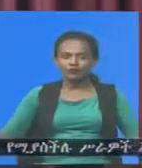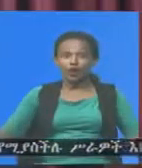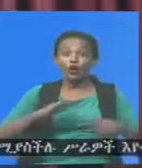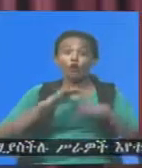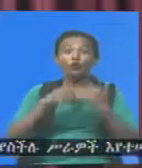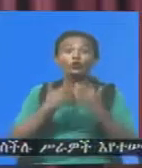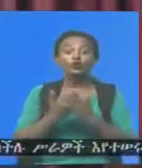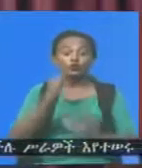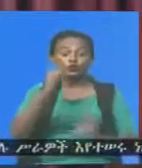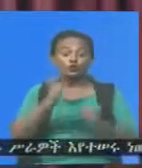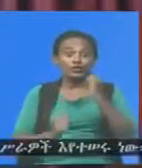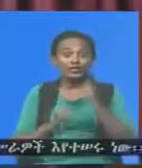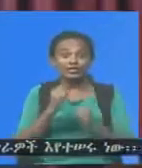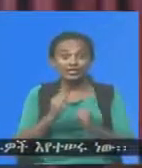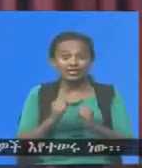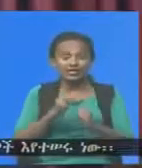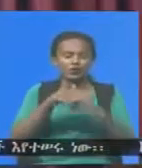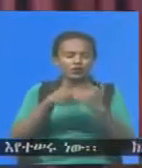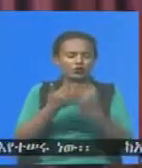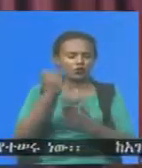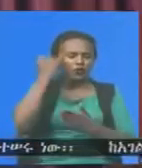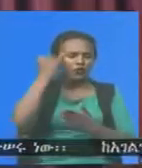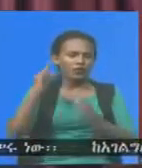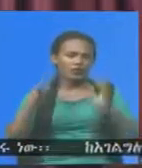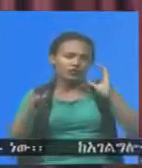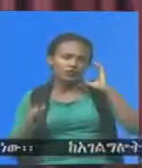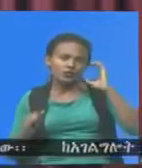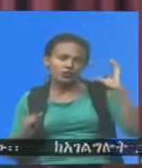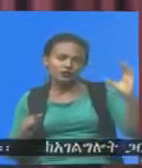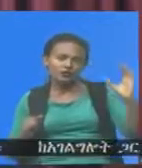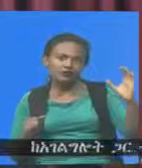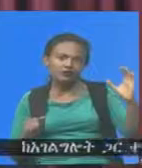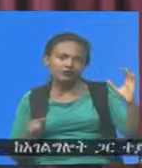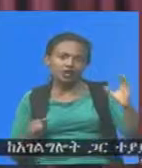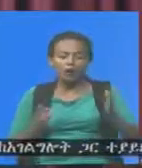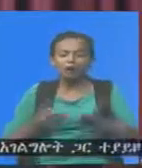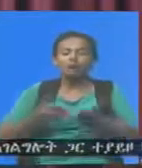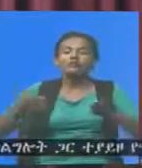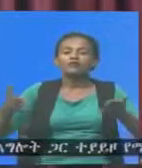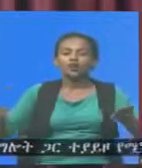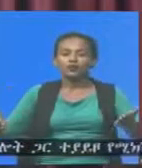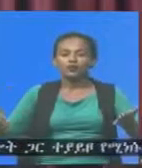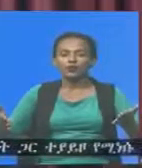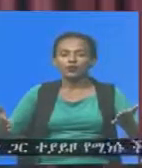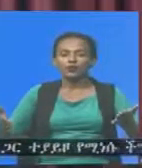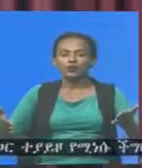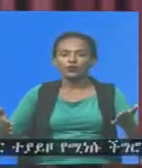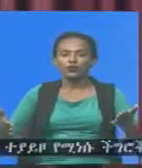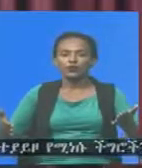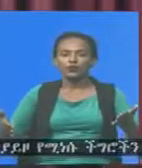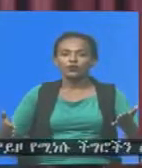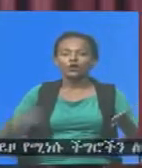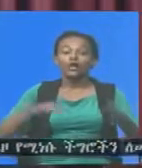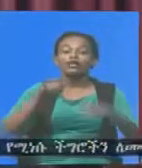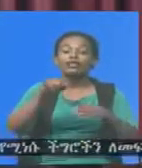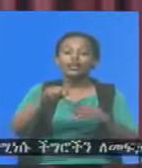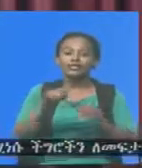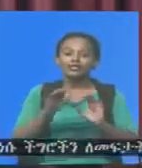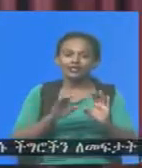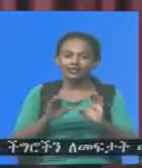ሁሉም እንዲወዳደር፣ ሁሉም ሐሳቡ እንዲደመጥ ማስፋት ነው። ያን